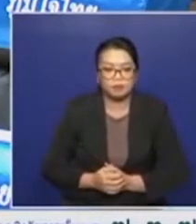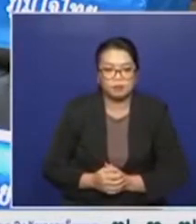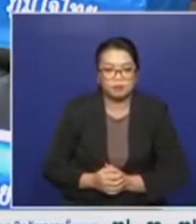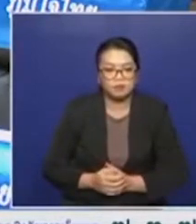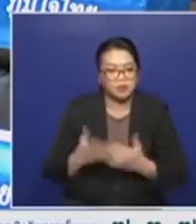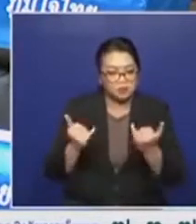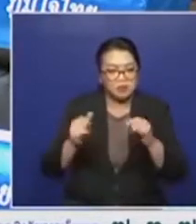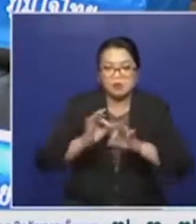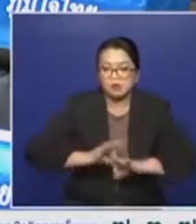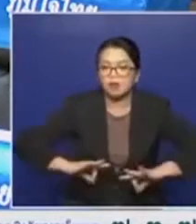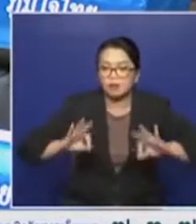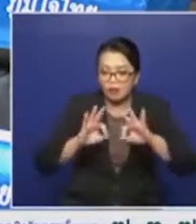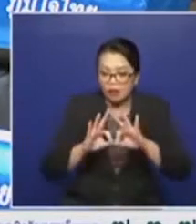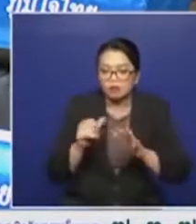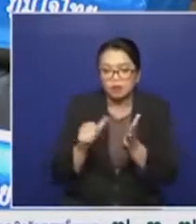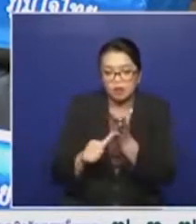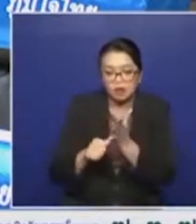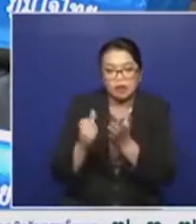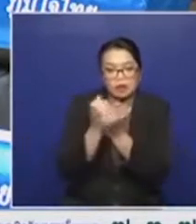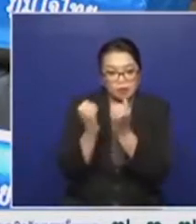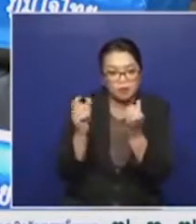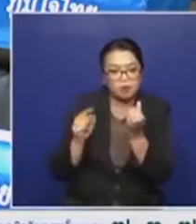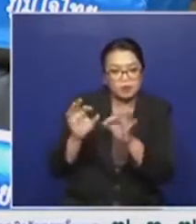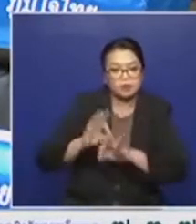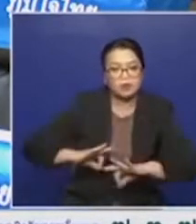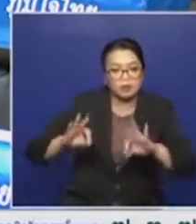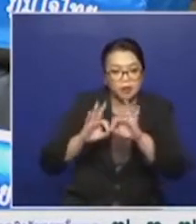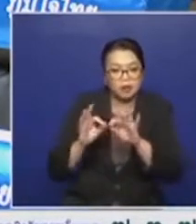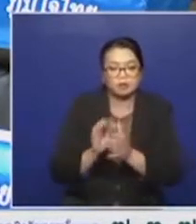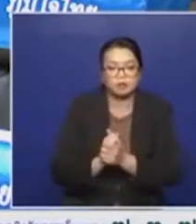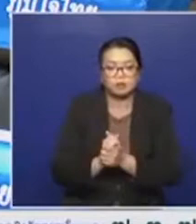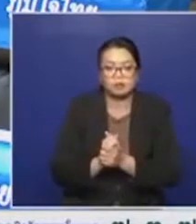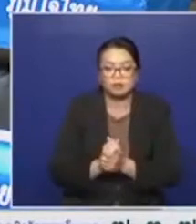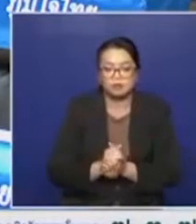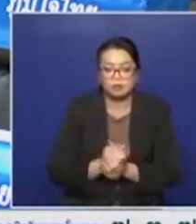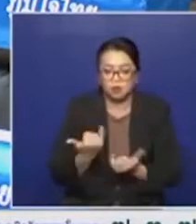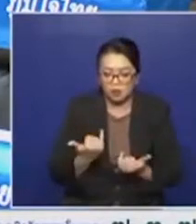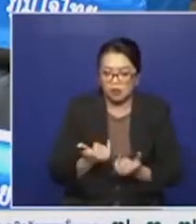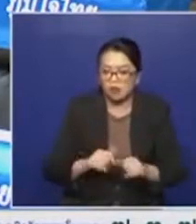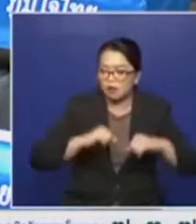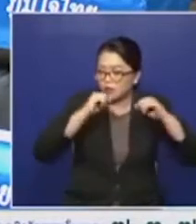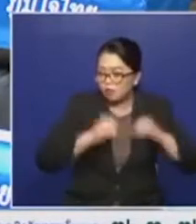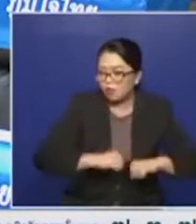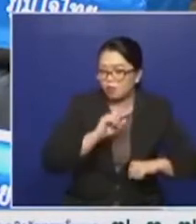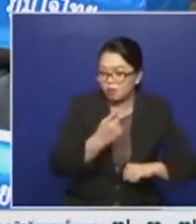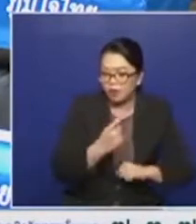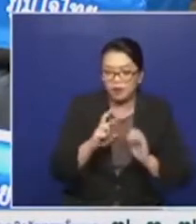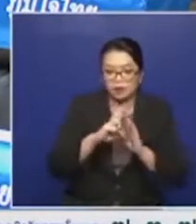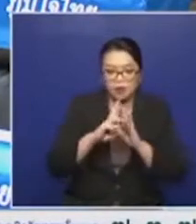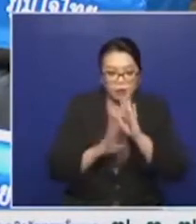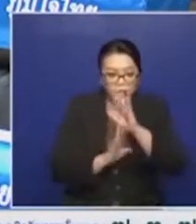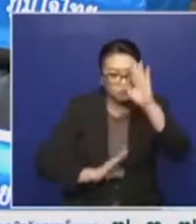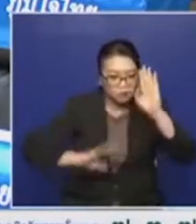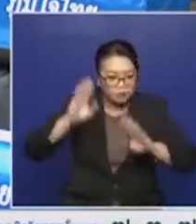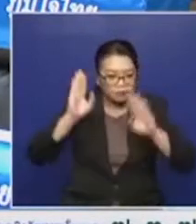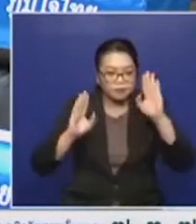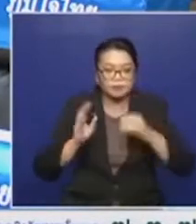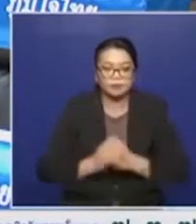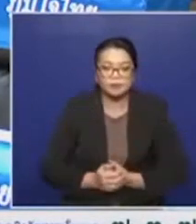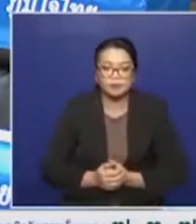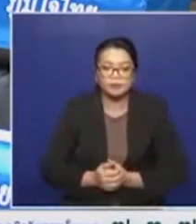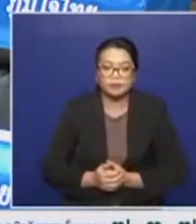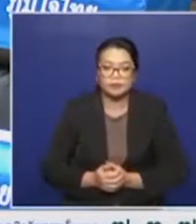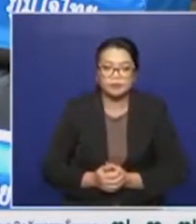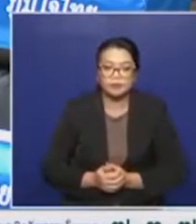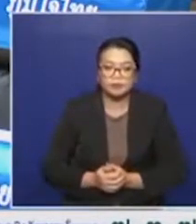เป็นภารกิจที่มีความสำคัญพื้นที่แห่งการสร้างข้อตกลงใหม่เพื่อจะนำไปสู่ระบอบประชาธิปไตยอัน